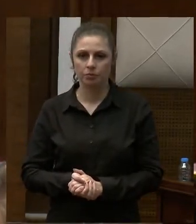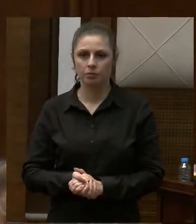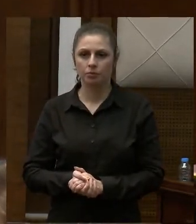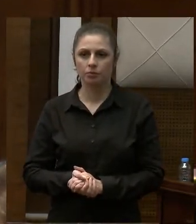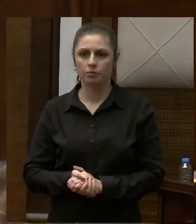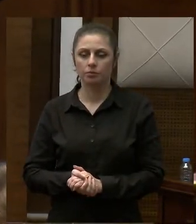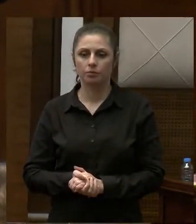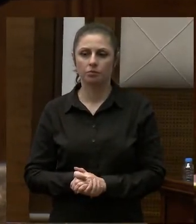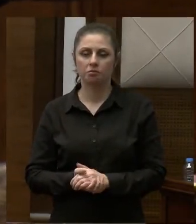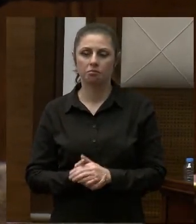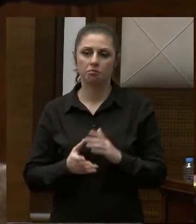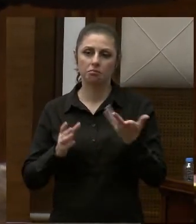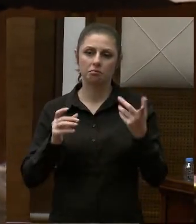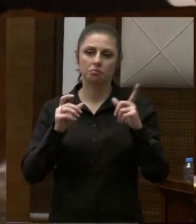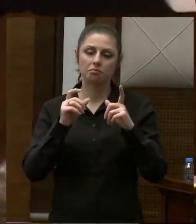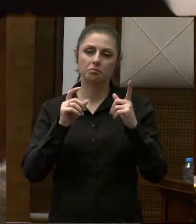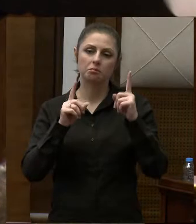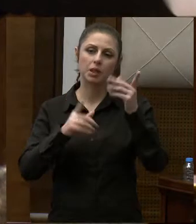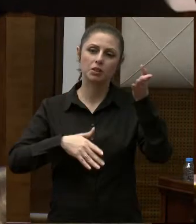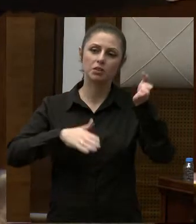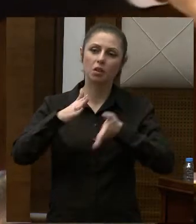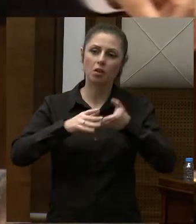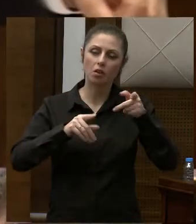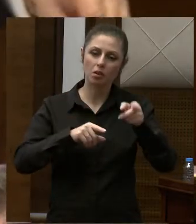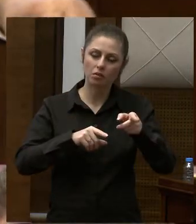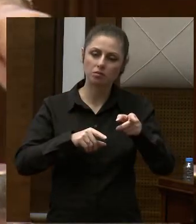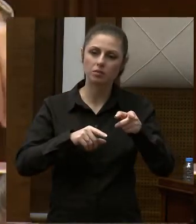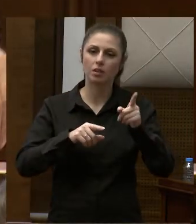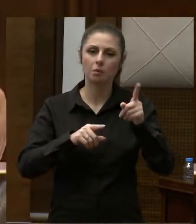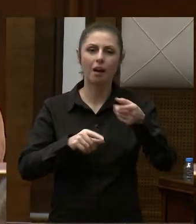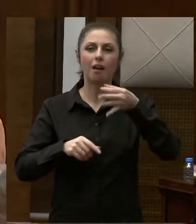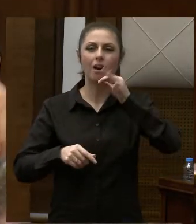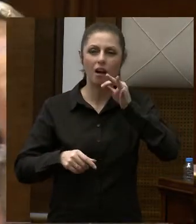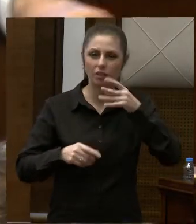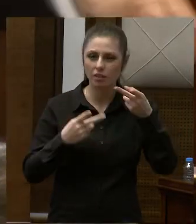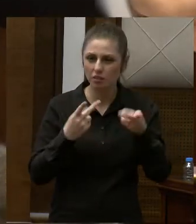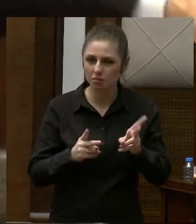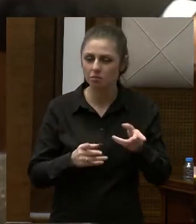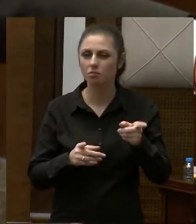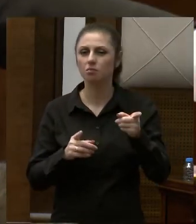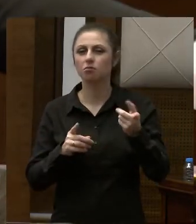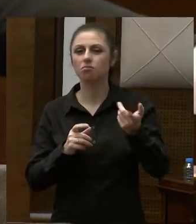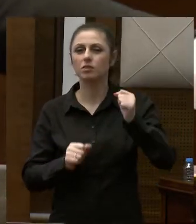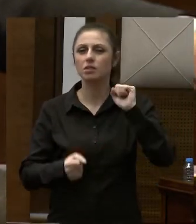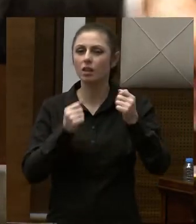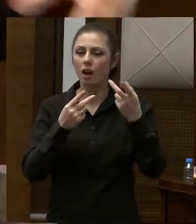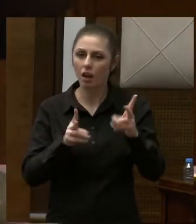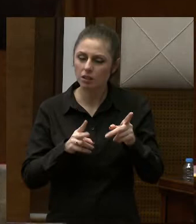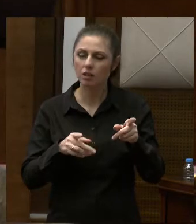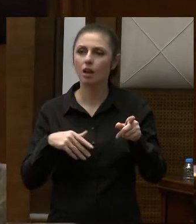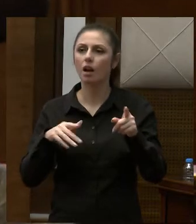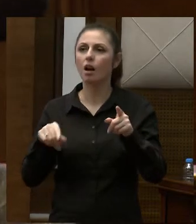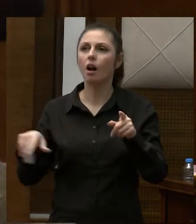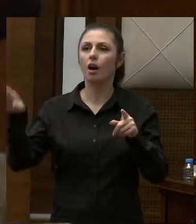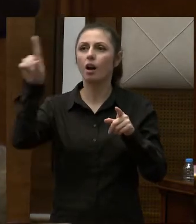kalkarsınız Sedef Sokağı'na, sokağa böyle bir karar verirsiniz. Orada kahvaneler açılmaya başlar, barlar açılmaya başlar ve